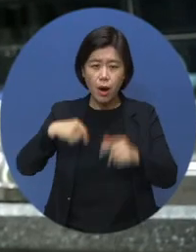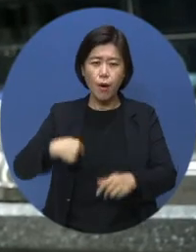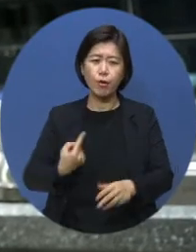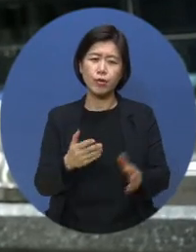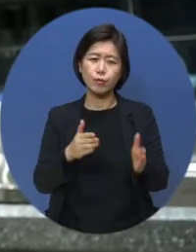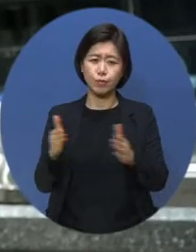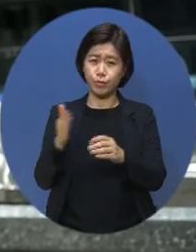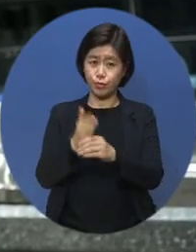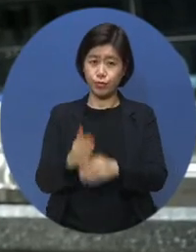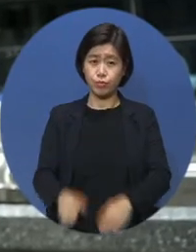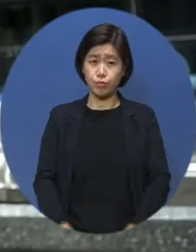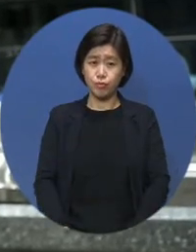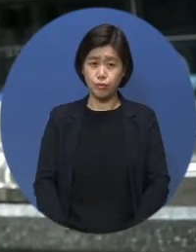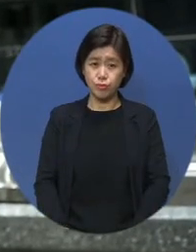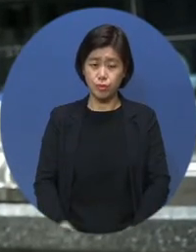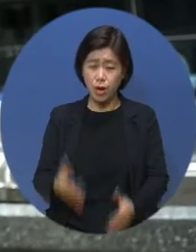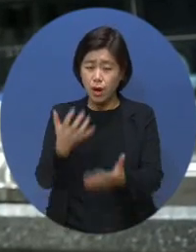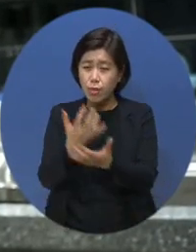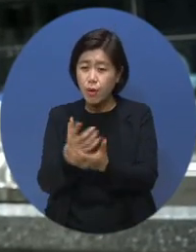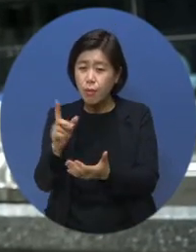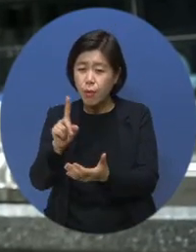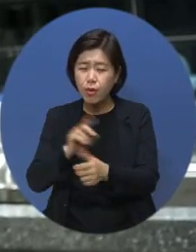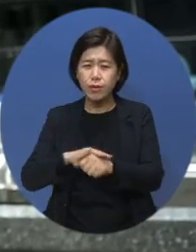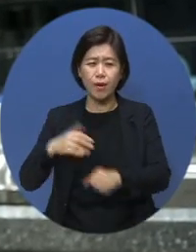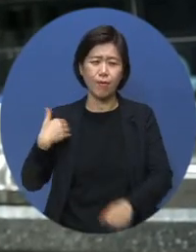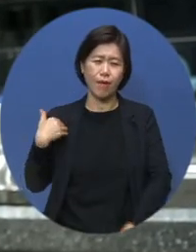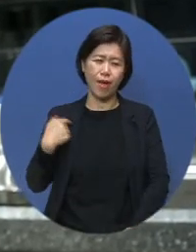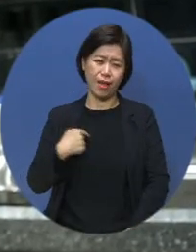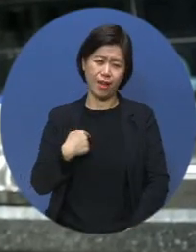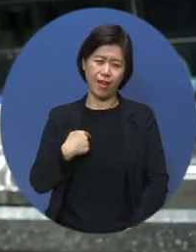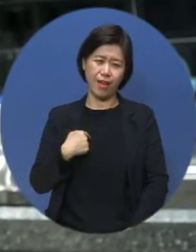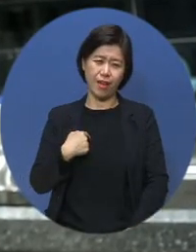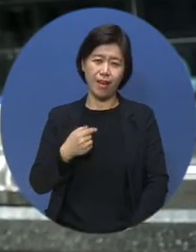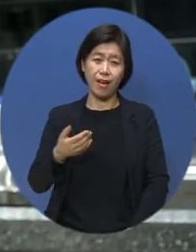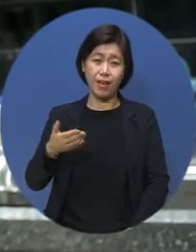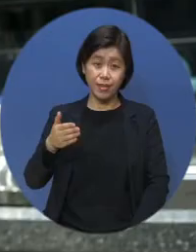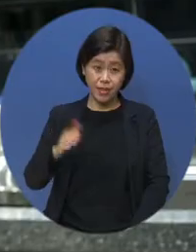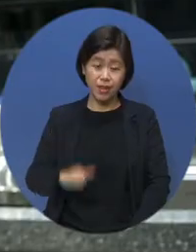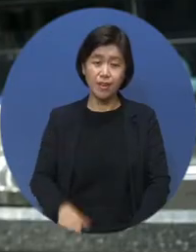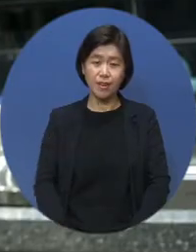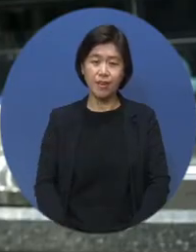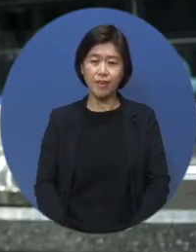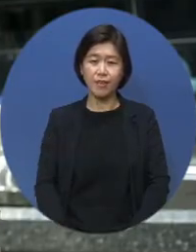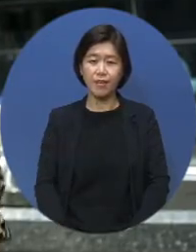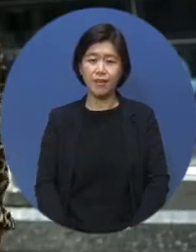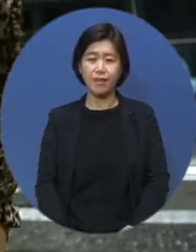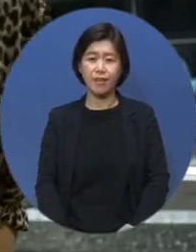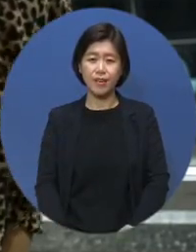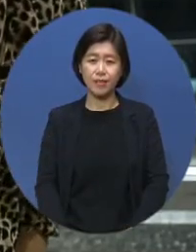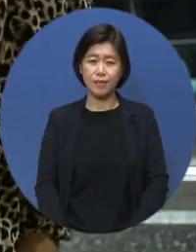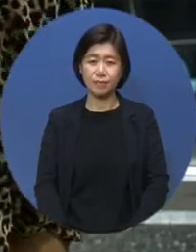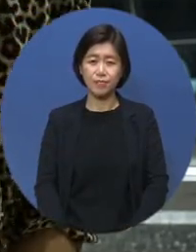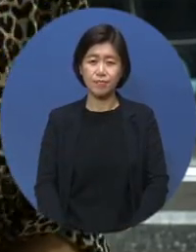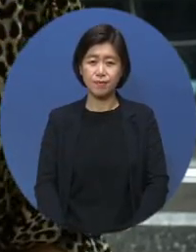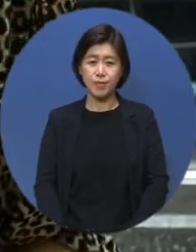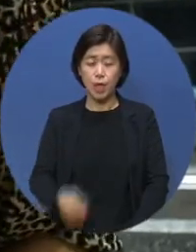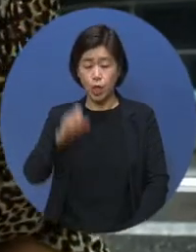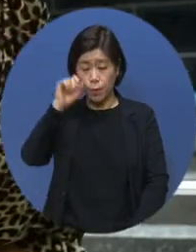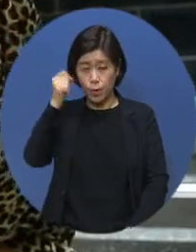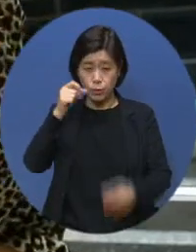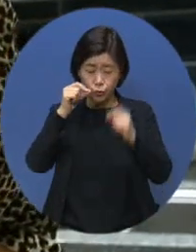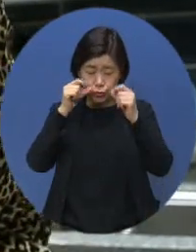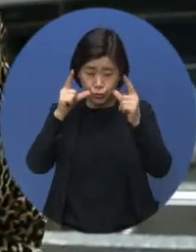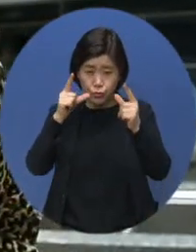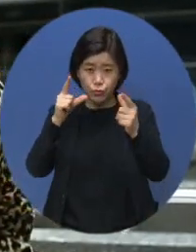모르지 국민당 시대 등 만하고 요새 104 잠들고 늘 그래 그 분들 이제 남자 1호 꽃밭